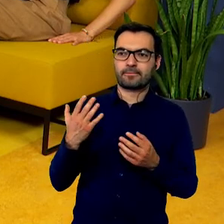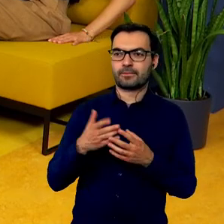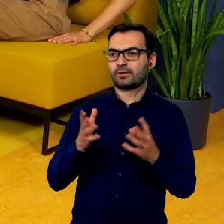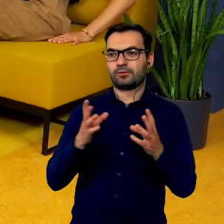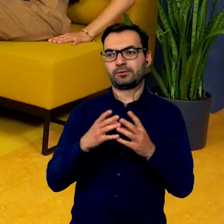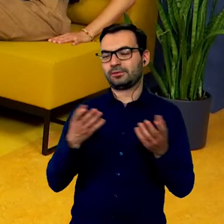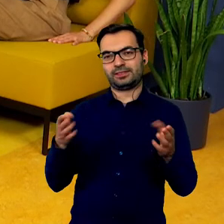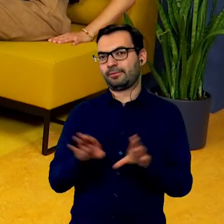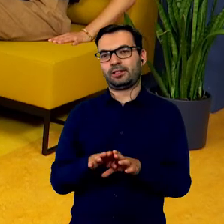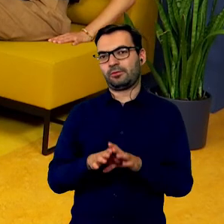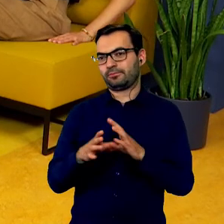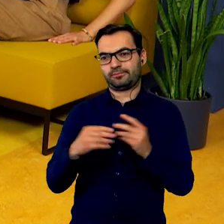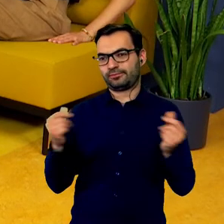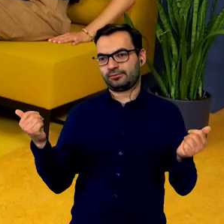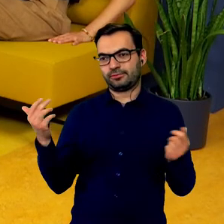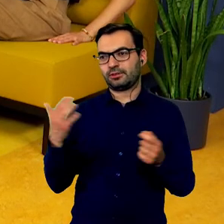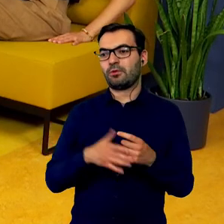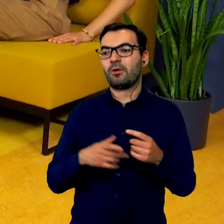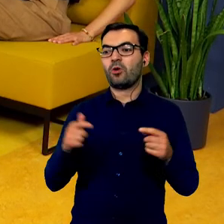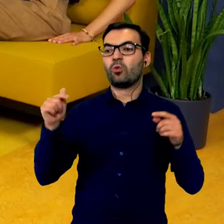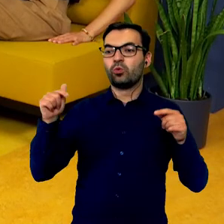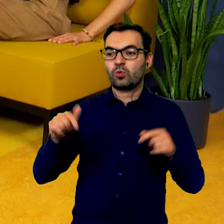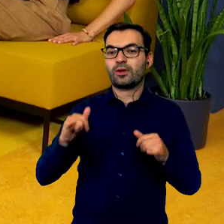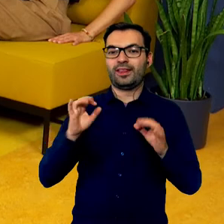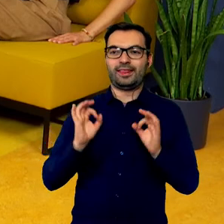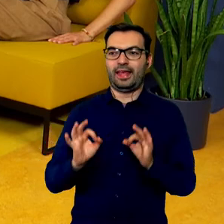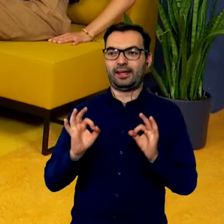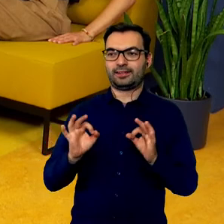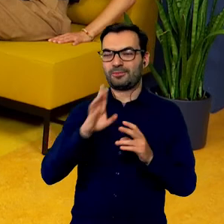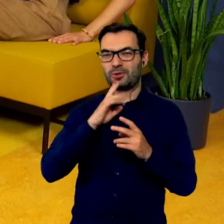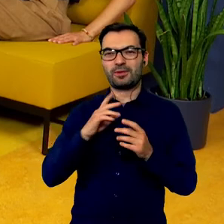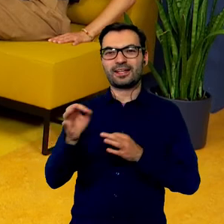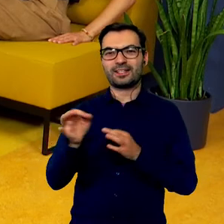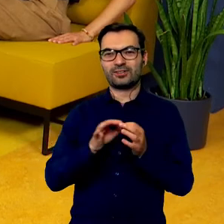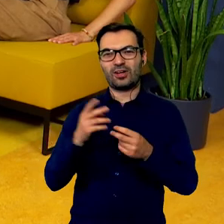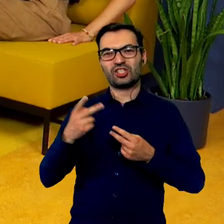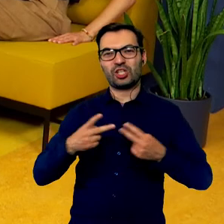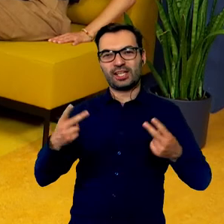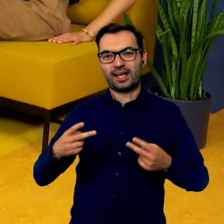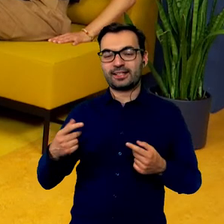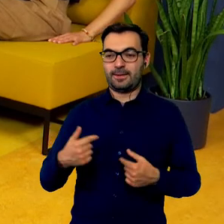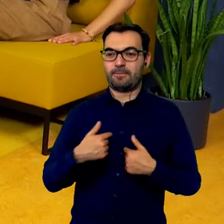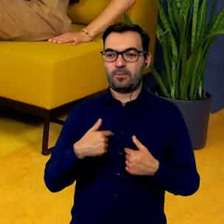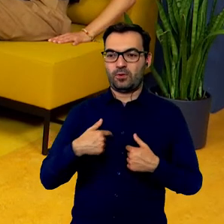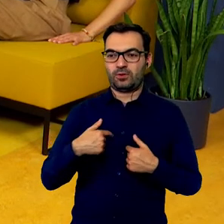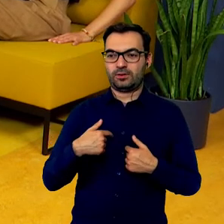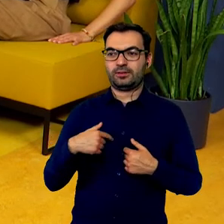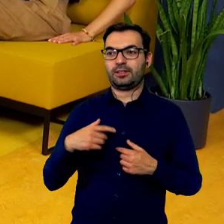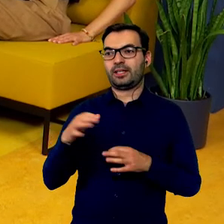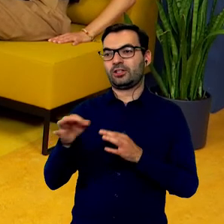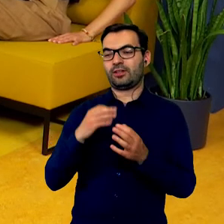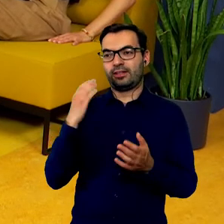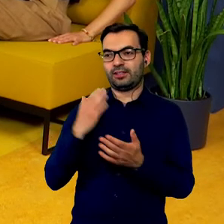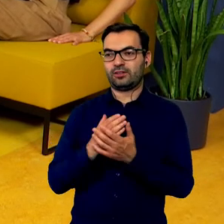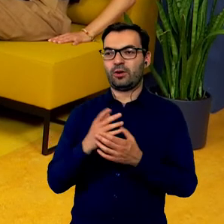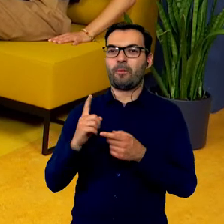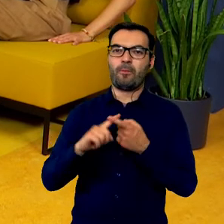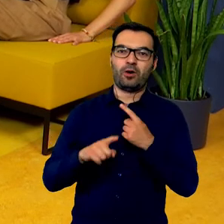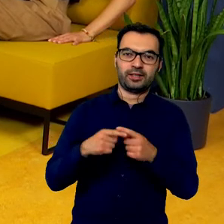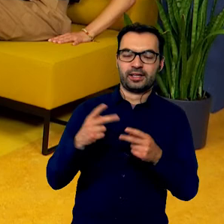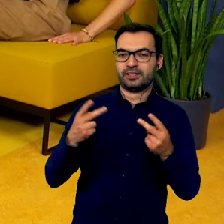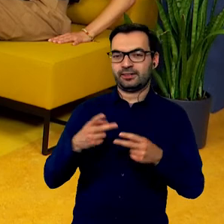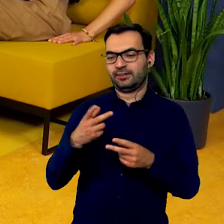zniknęły już, to się rozpadło, bo to było tu i teraz, jak dziennikarskie historie. A moja książka nie jest tylko o polityce dziennikarska, bo to